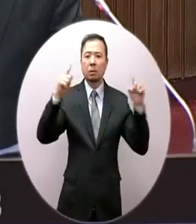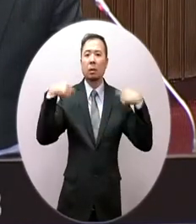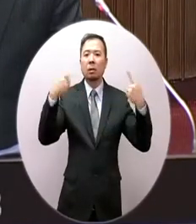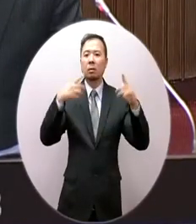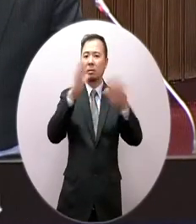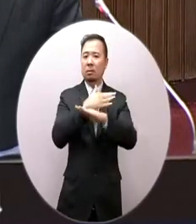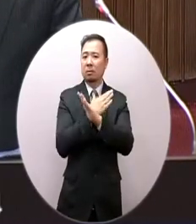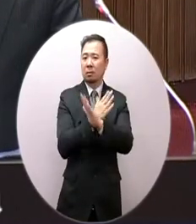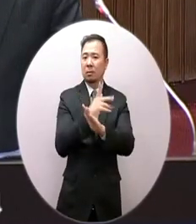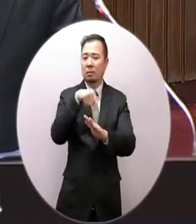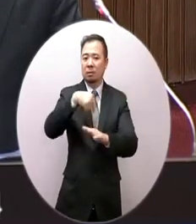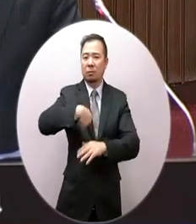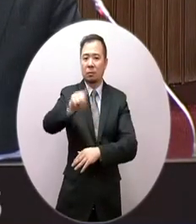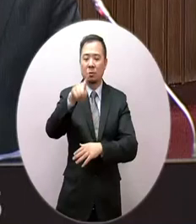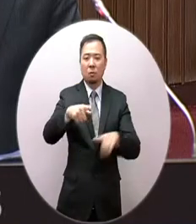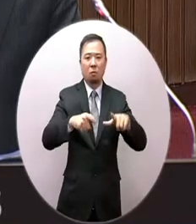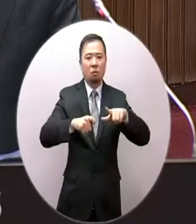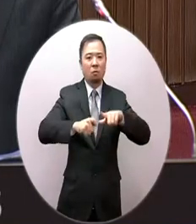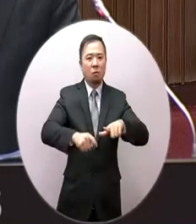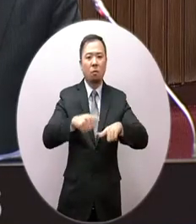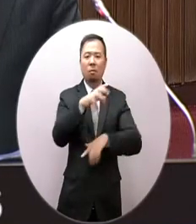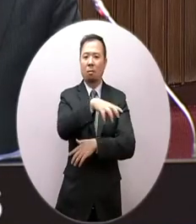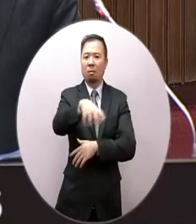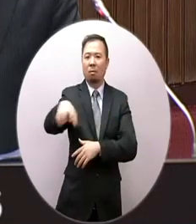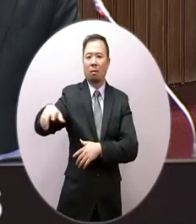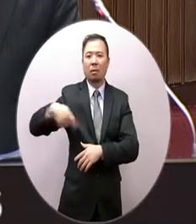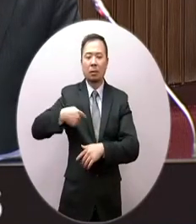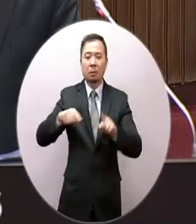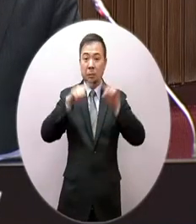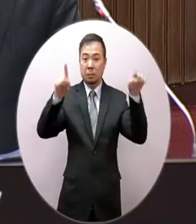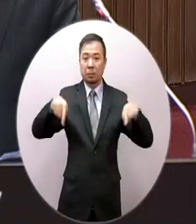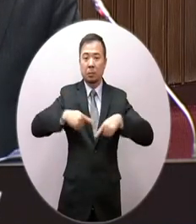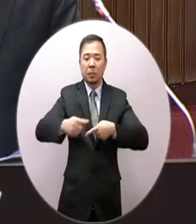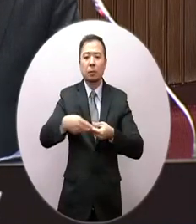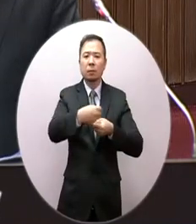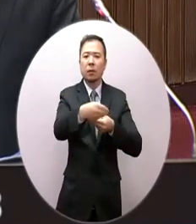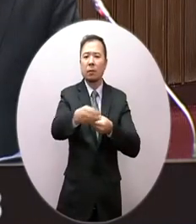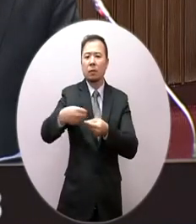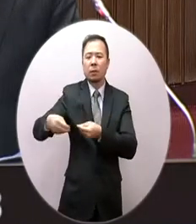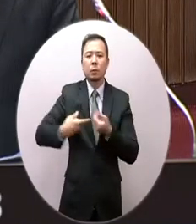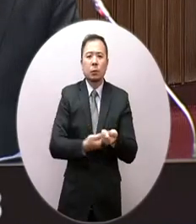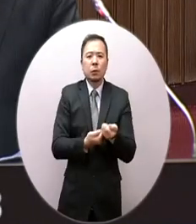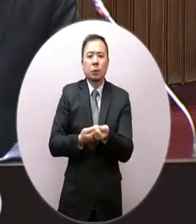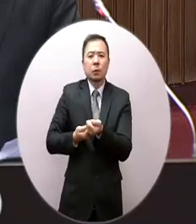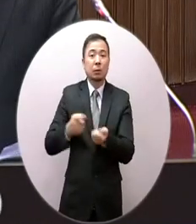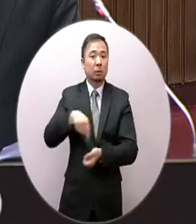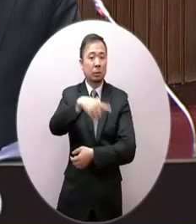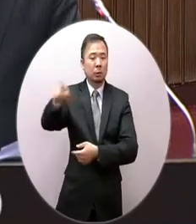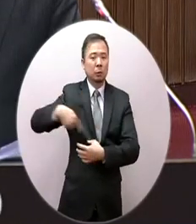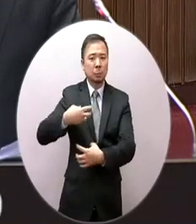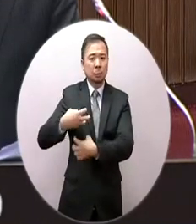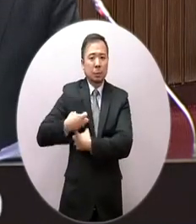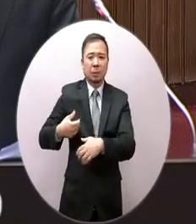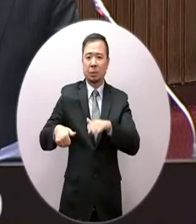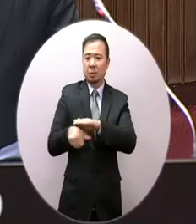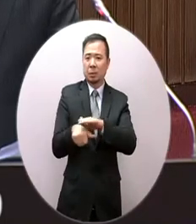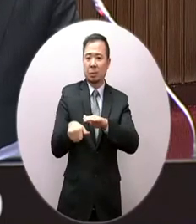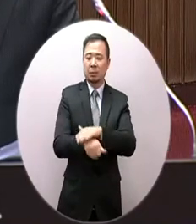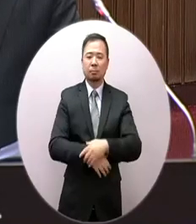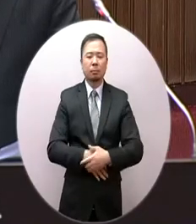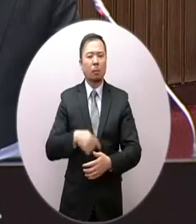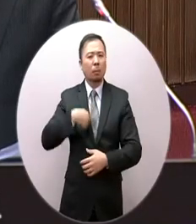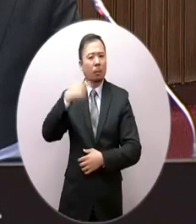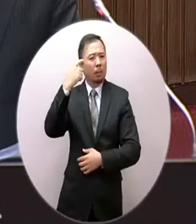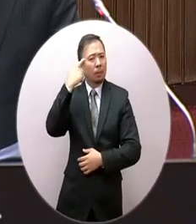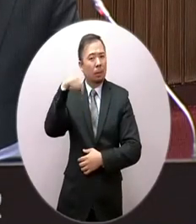共的场合去发文宣，就是招兵员哦。那我就联想到说，因为现在这个